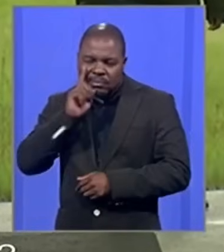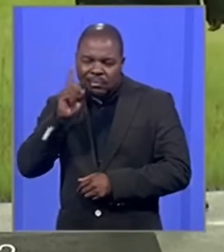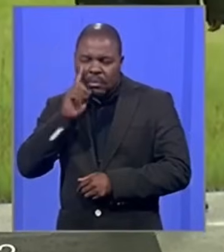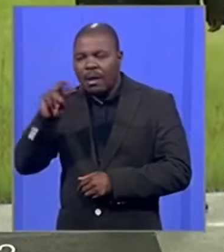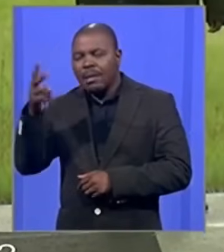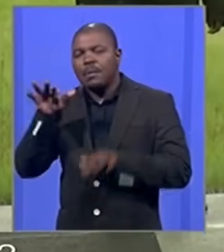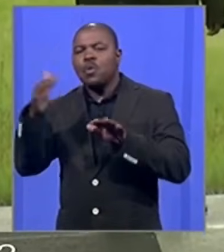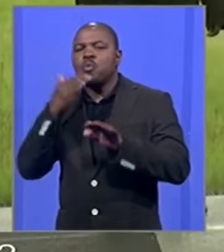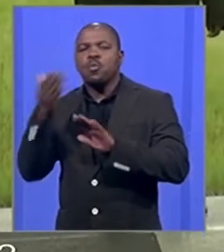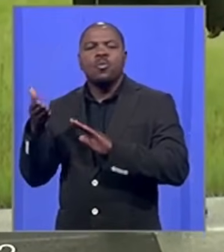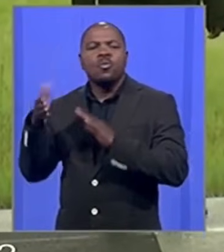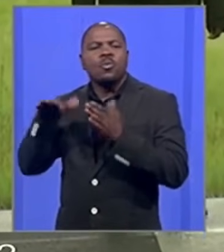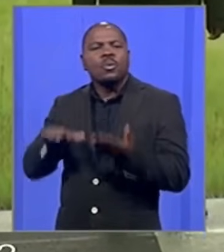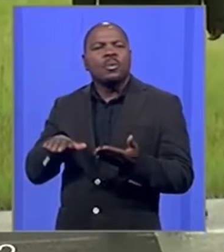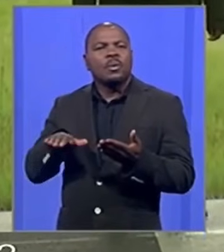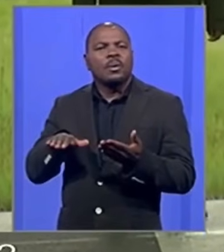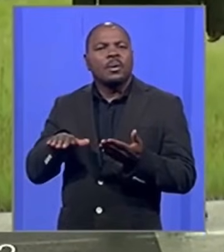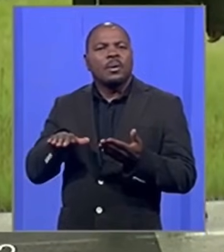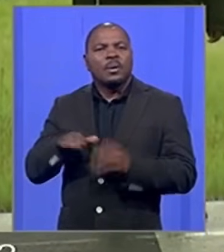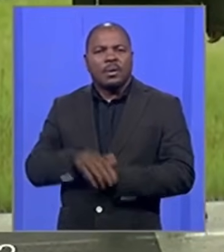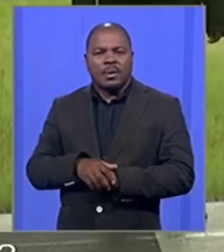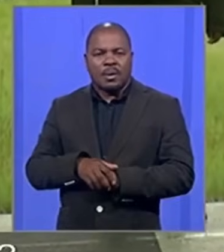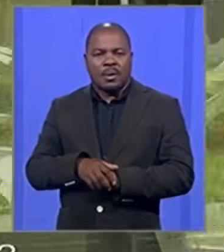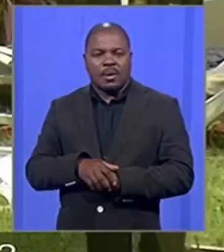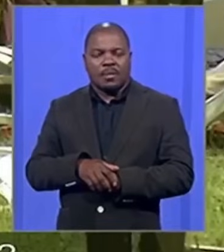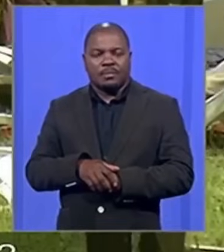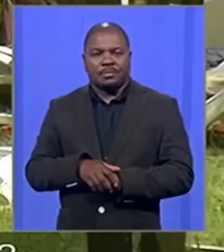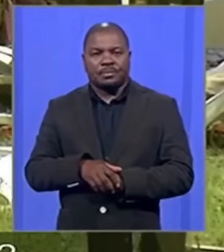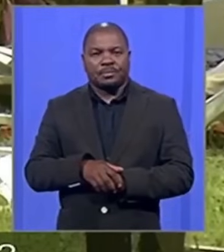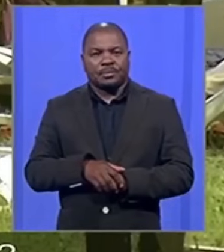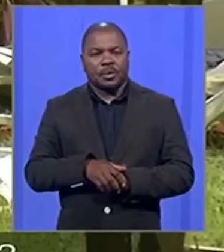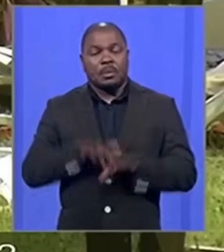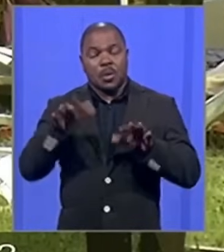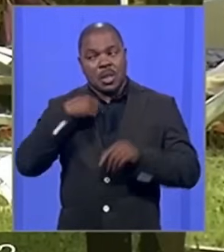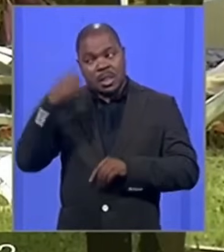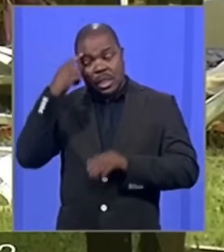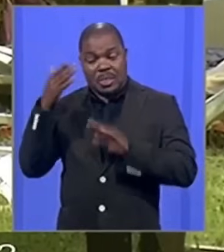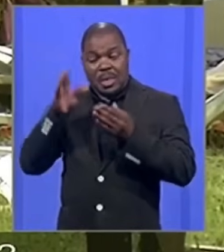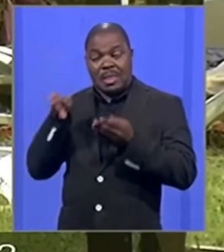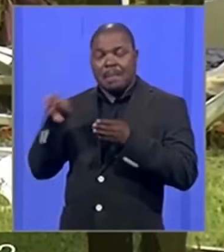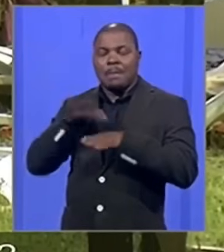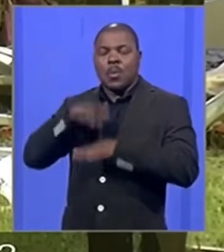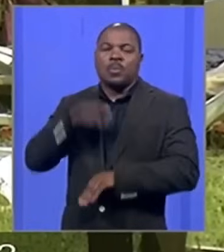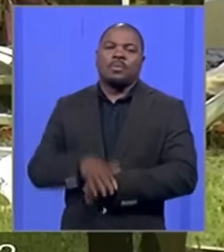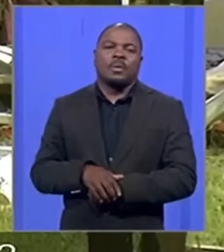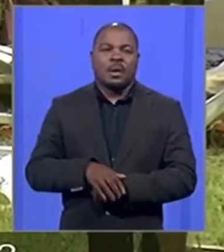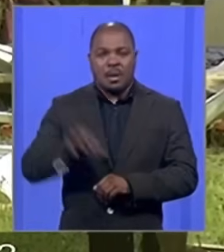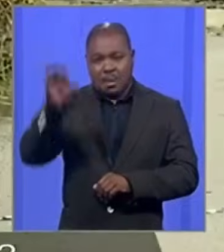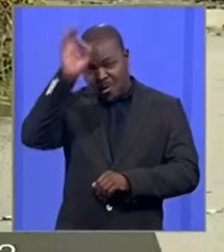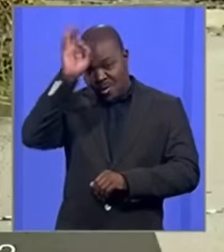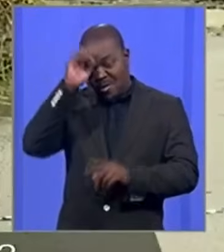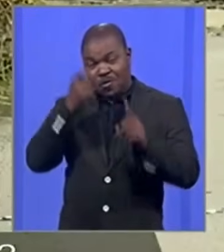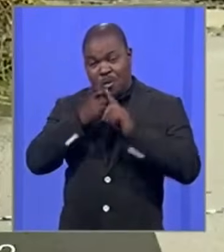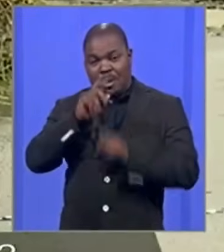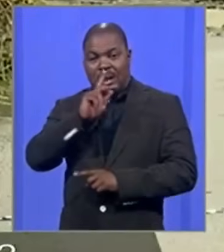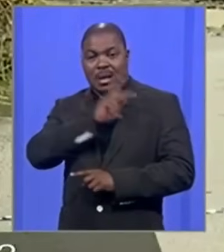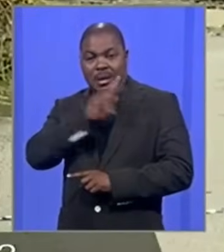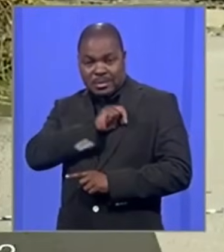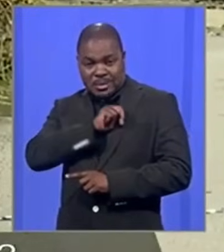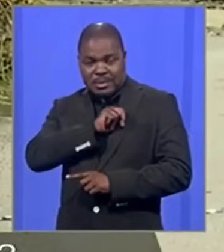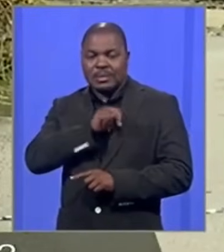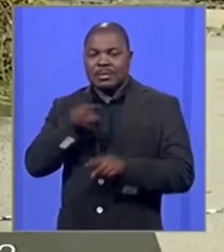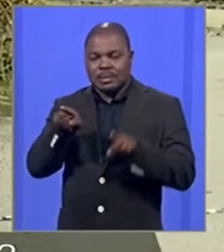batla ditopo tsa bao go santseng go dumelwa ba tlhokafetse mo merwaleleng e. Sepodisi sa KwaZulu-Natal